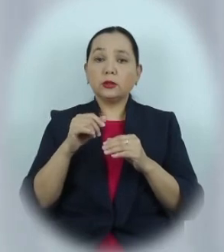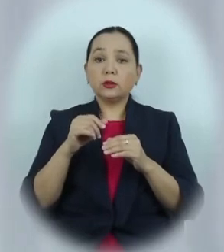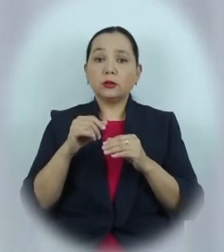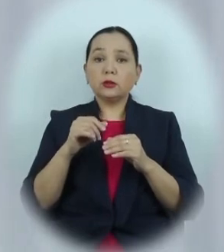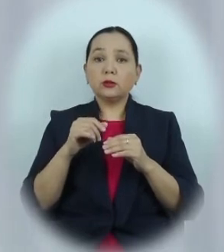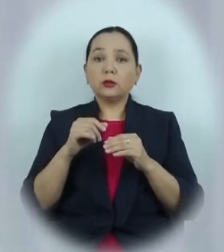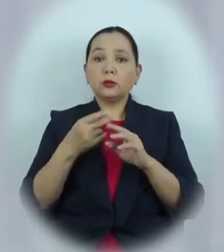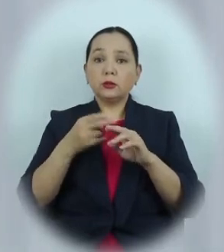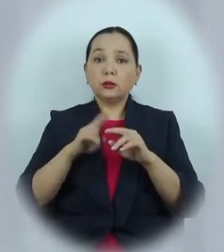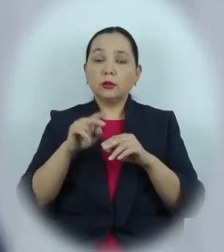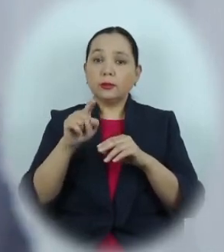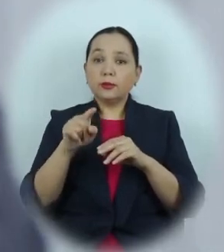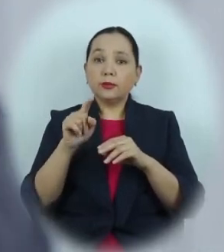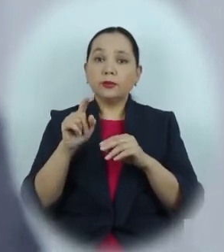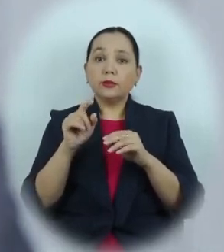mana